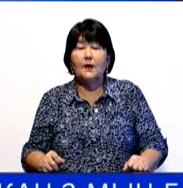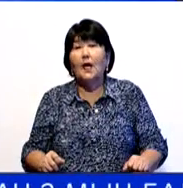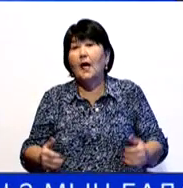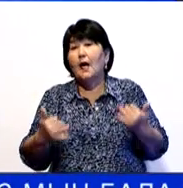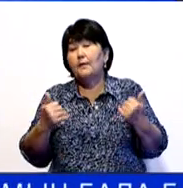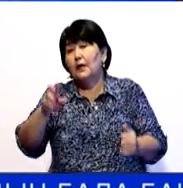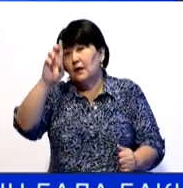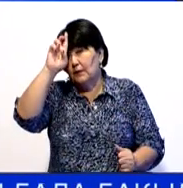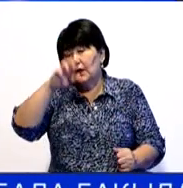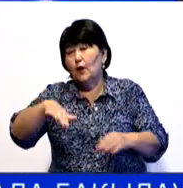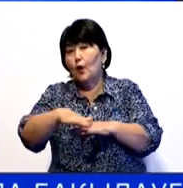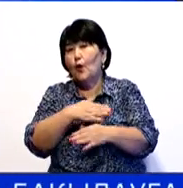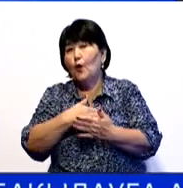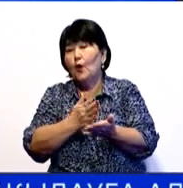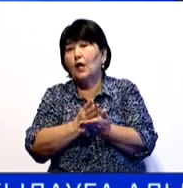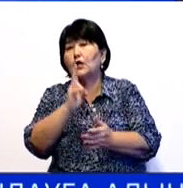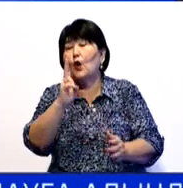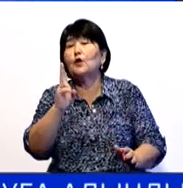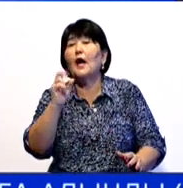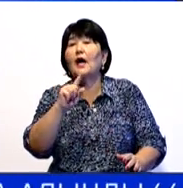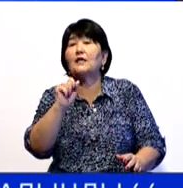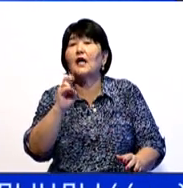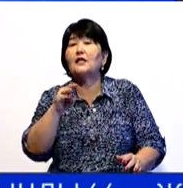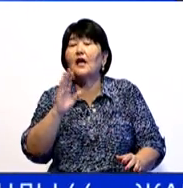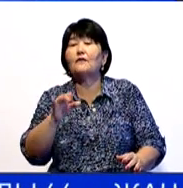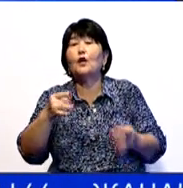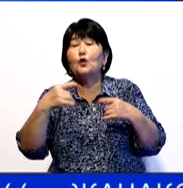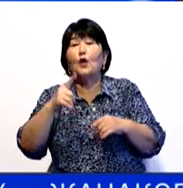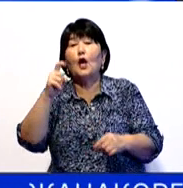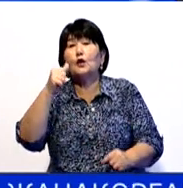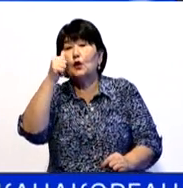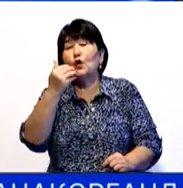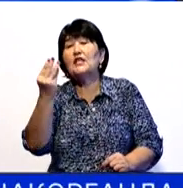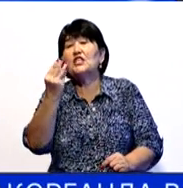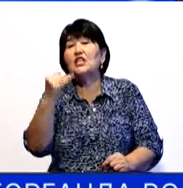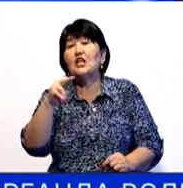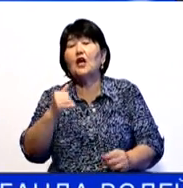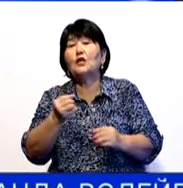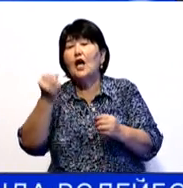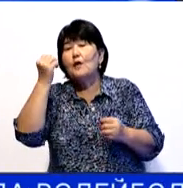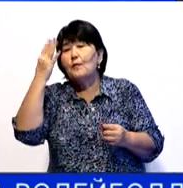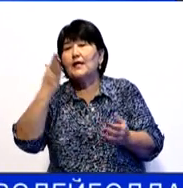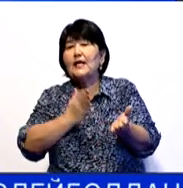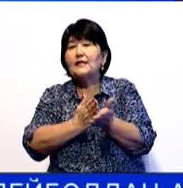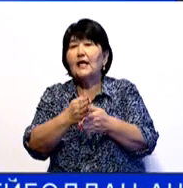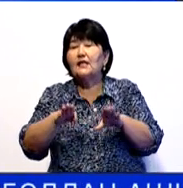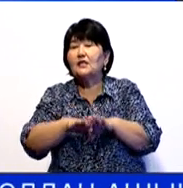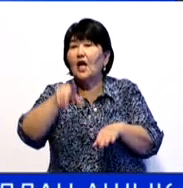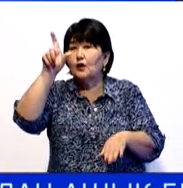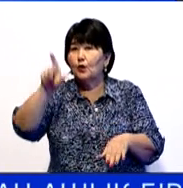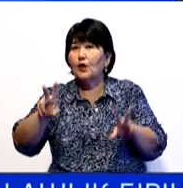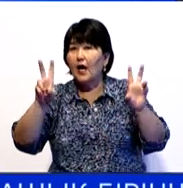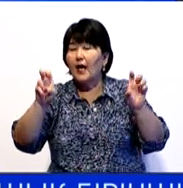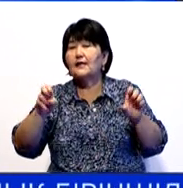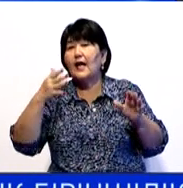Биыл мемлекет және қоғам қайраткері Қонысбек Қазантаевтың туғанына 100 жыл. Осыған орай Шиелі ауданында парасаты мен саясаты сай тұлға атты